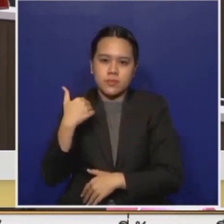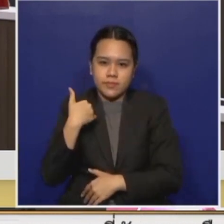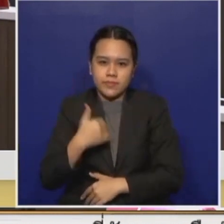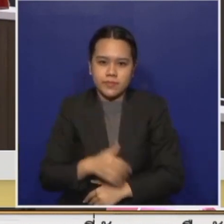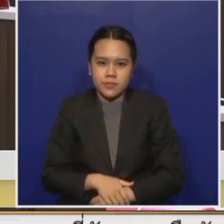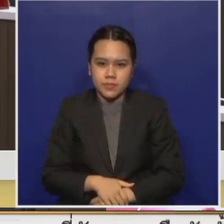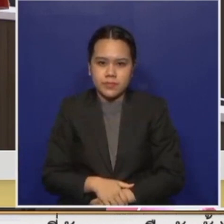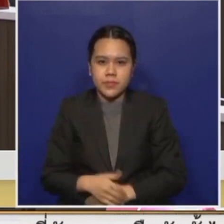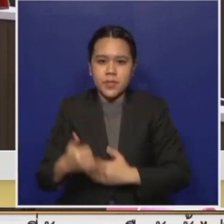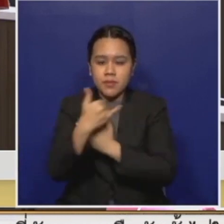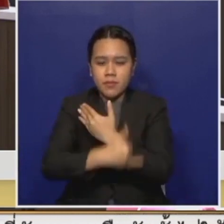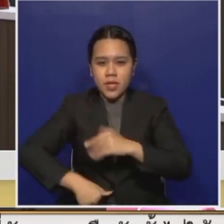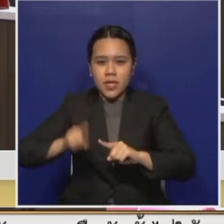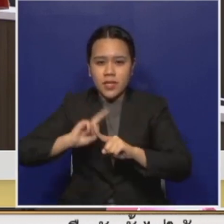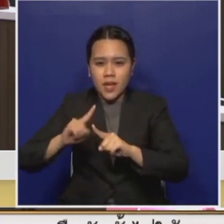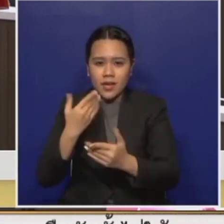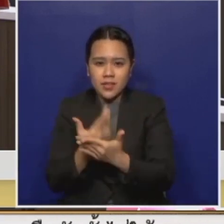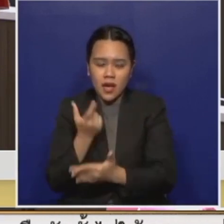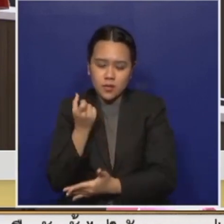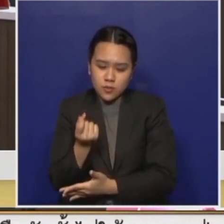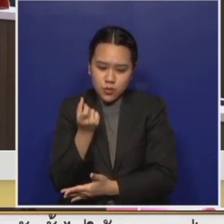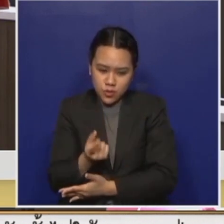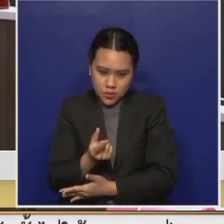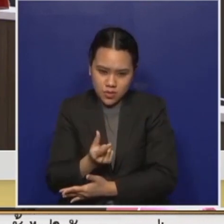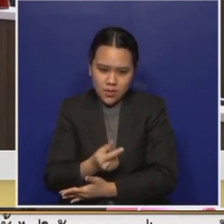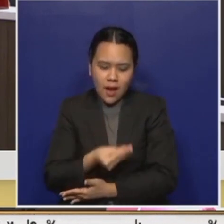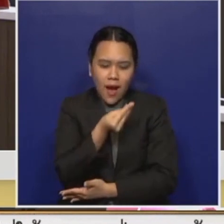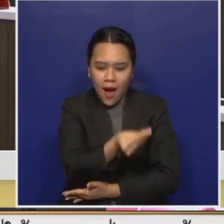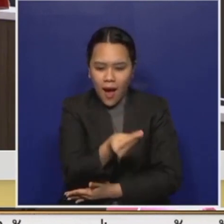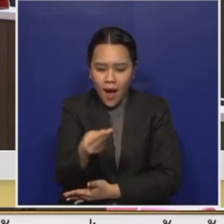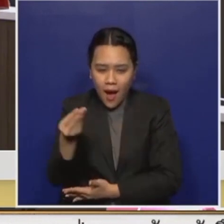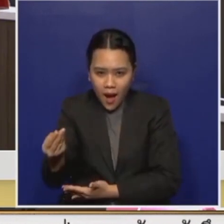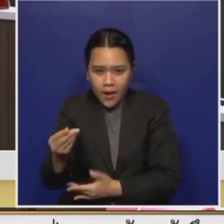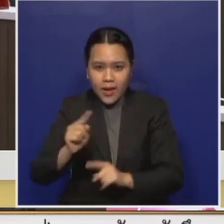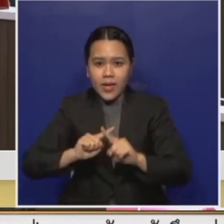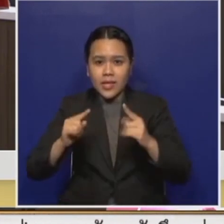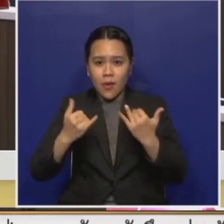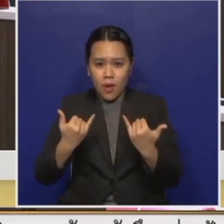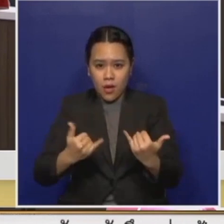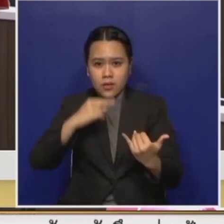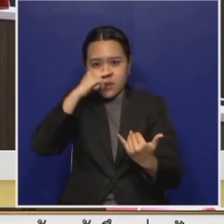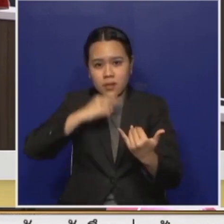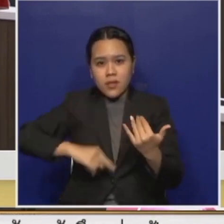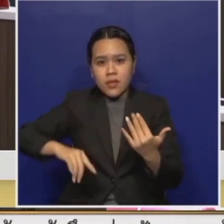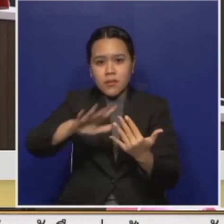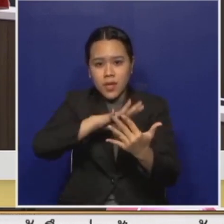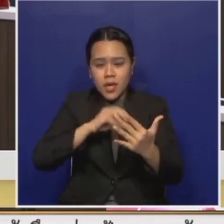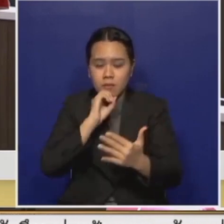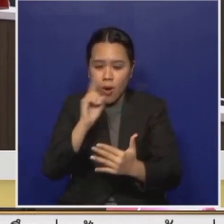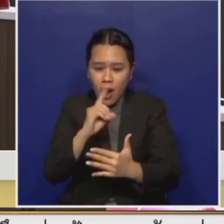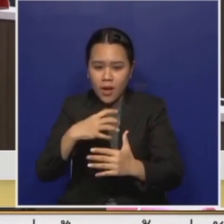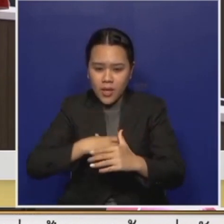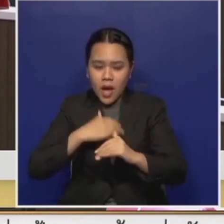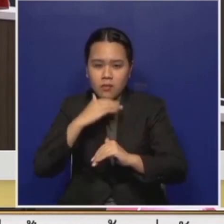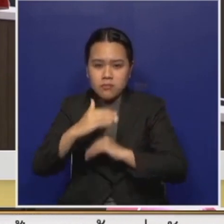ประเทศอนเขาใหเป็เงินสด แต่ประเทศเราเนี่ยบอกว่าอยากจะพัฒนาด้วยการ